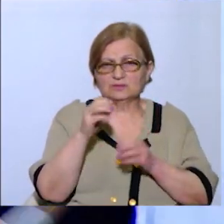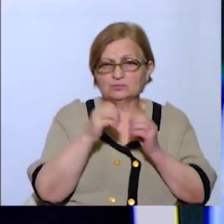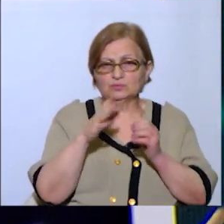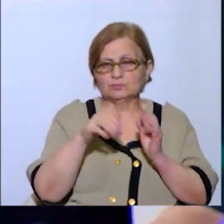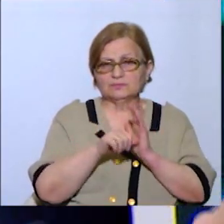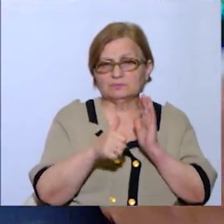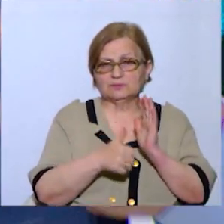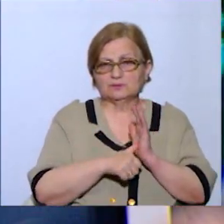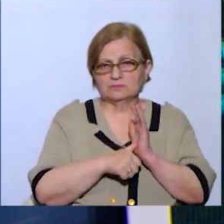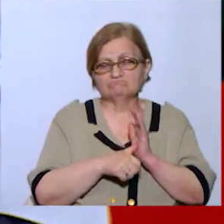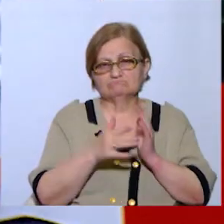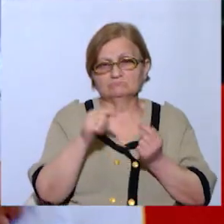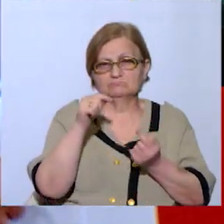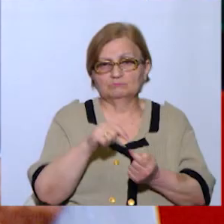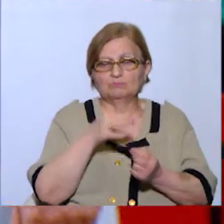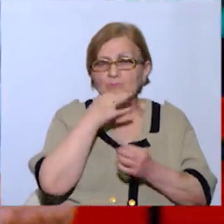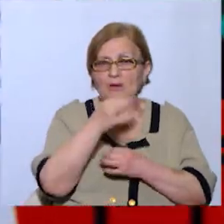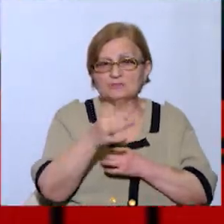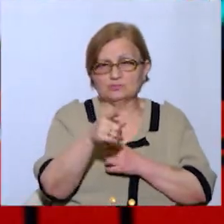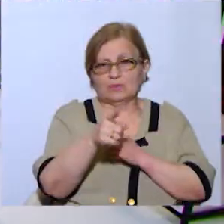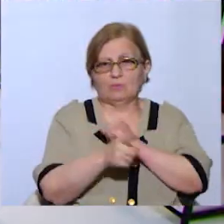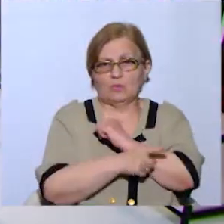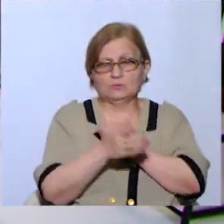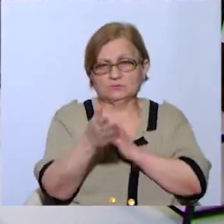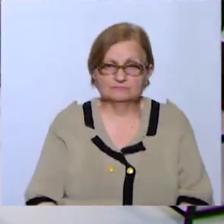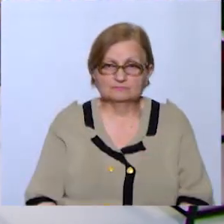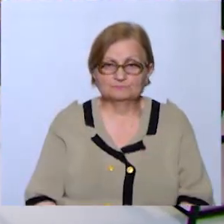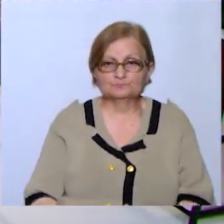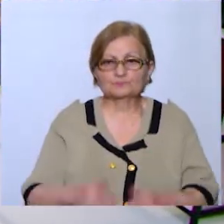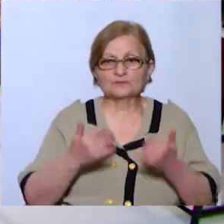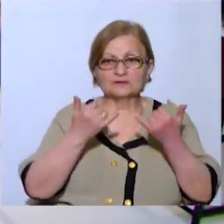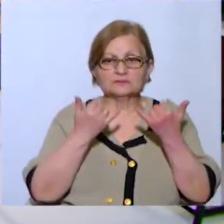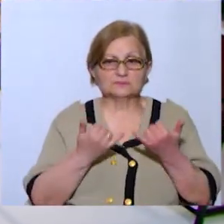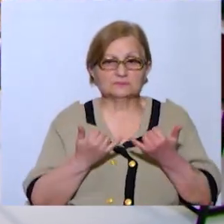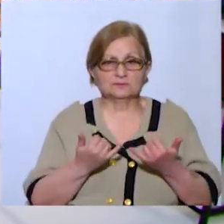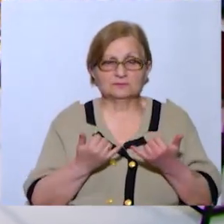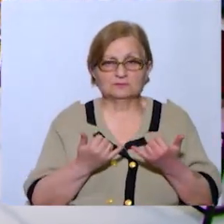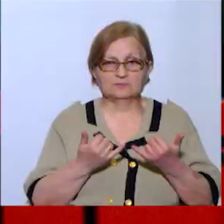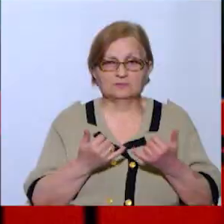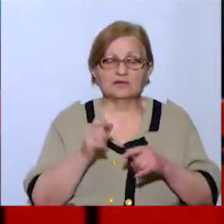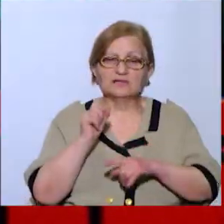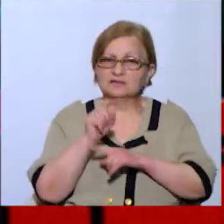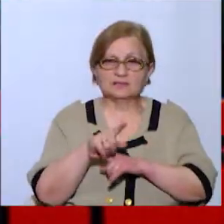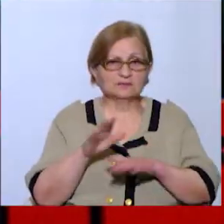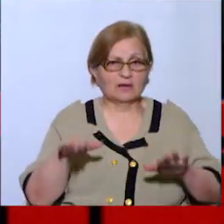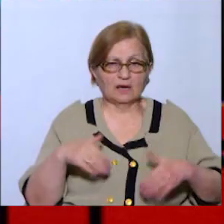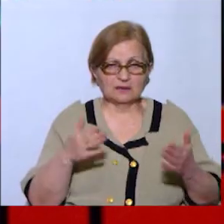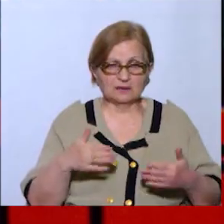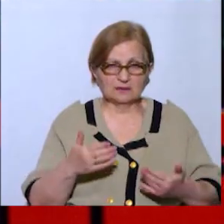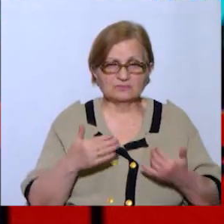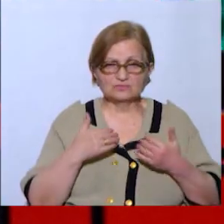7.15-16-დი. და შესაბამისად პასუხიც არის აი ეს. მოკლედ დღეისათვის დავალება არა გვაქვს,